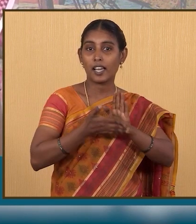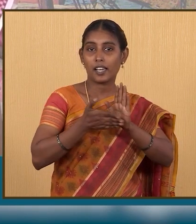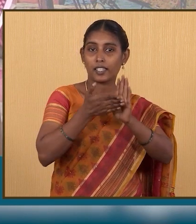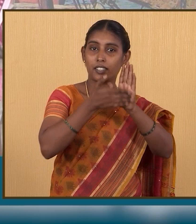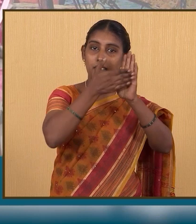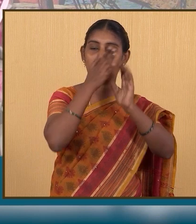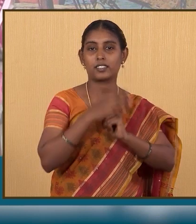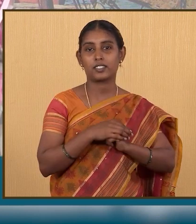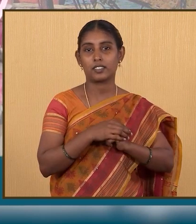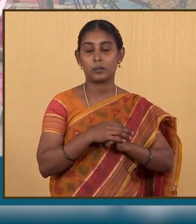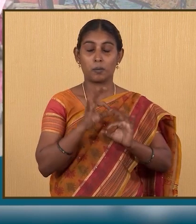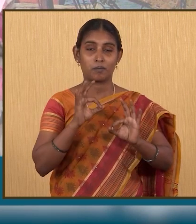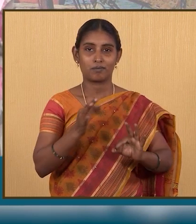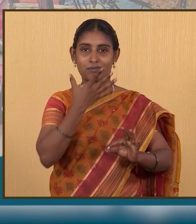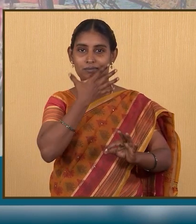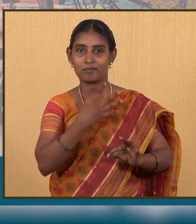அதனோட கலை அம்சமோ